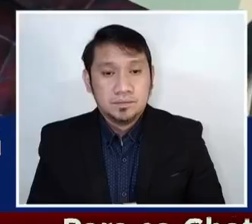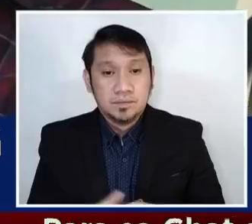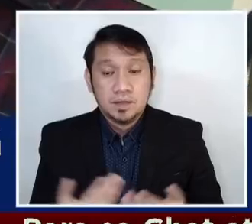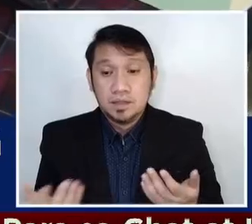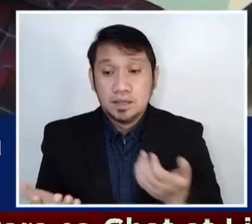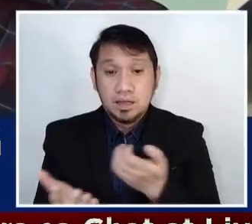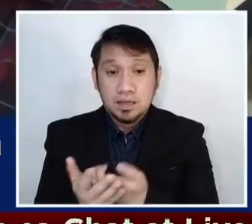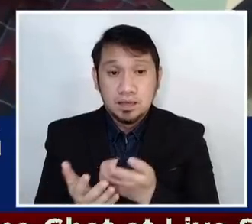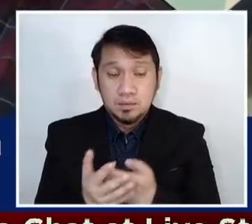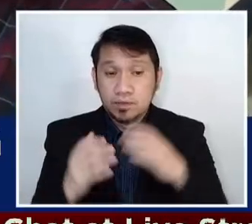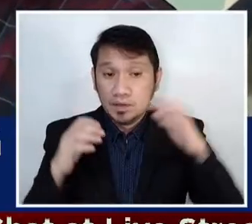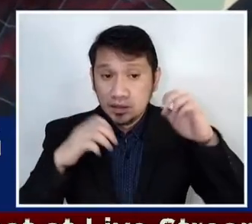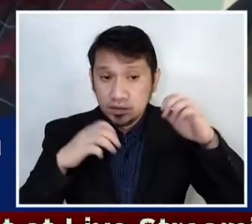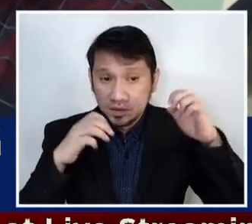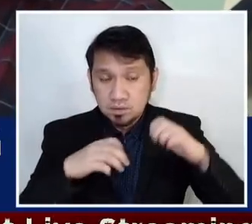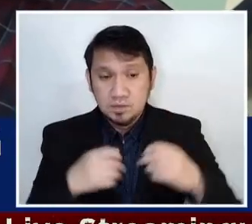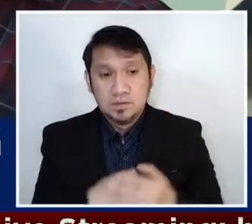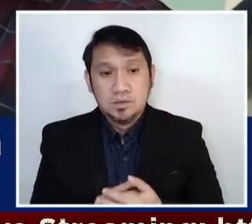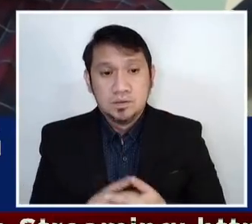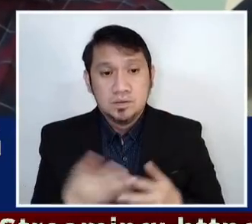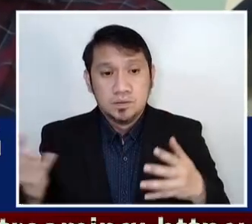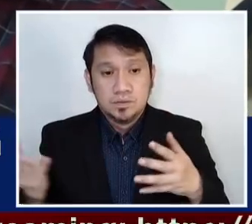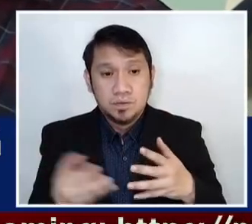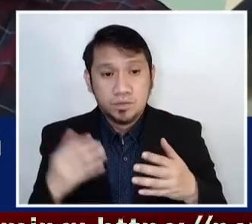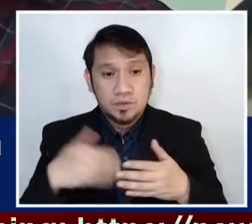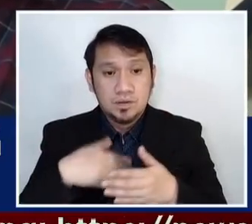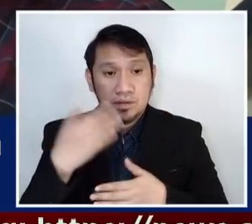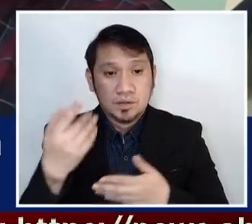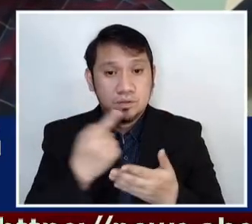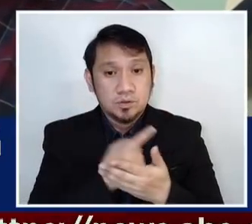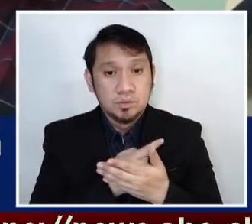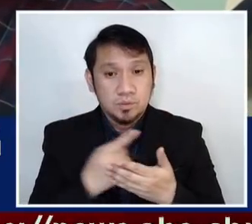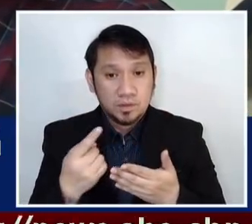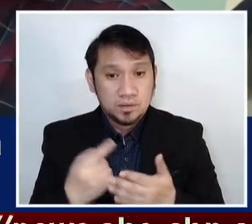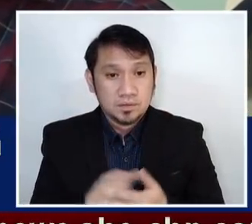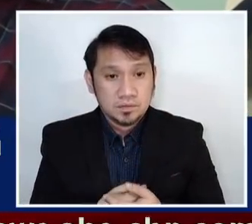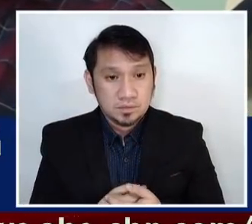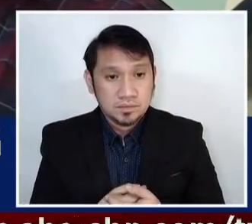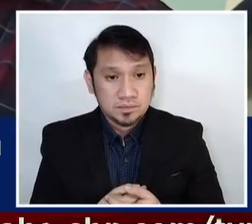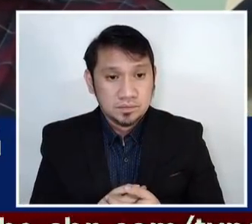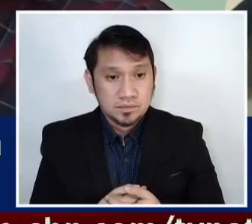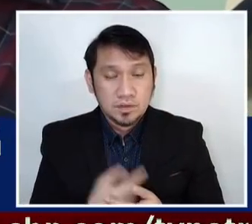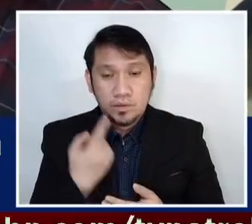expect to be filing them within the next week or so.